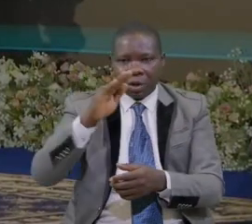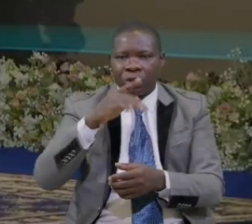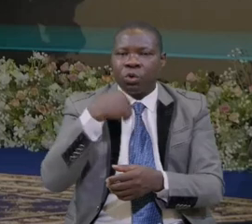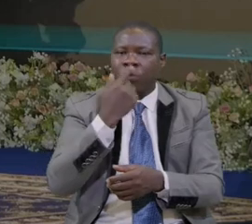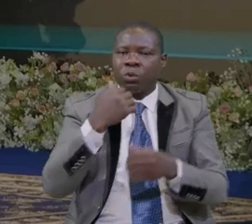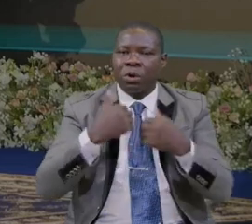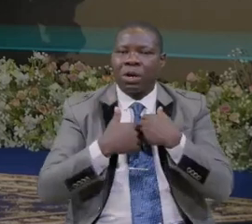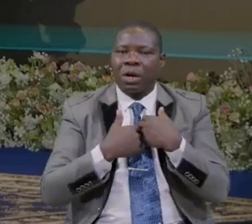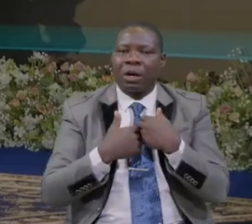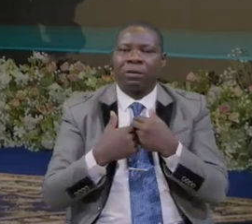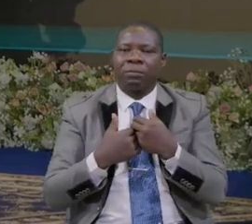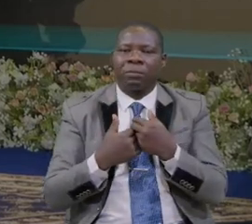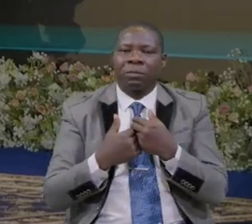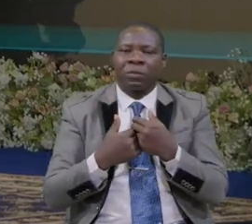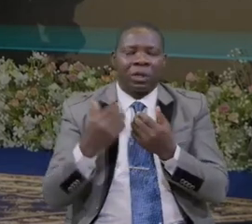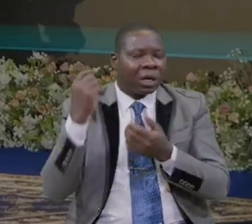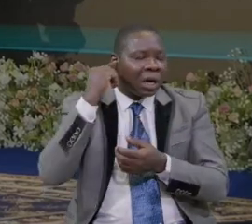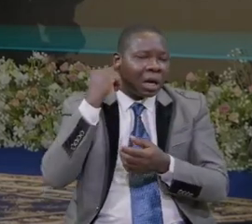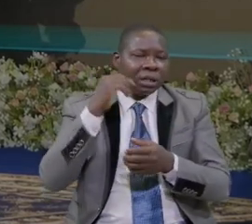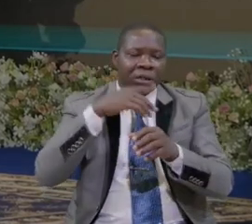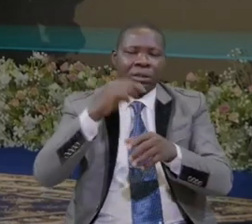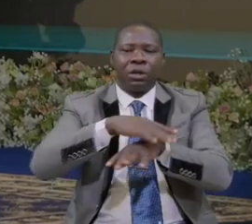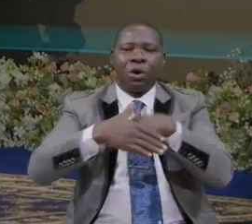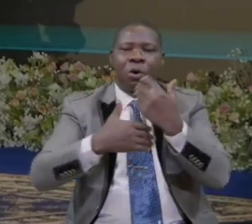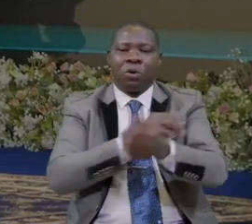le Dieu Tout-Puissant qui te parle,